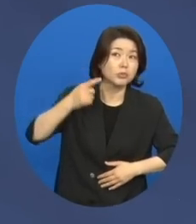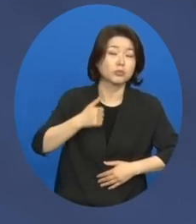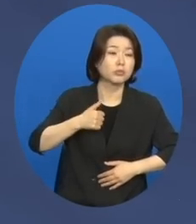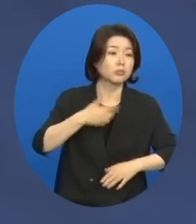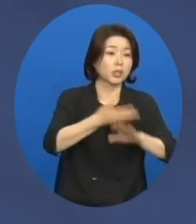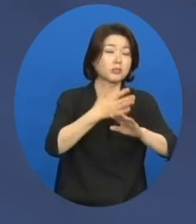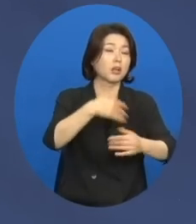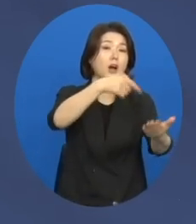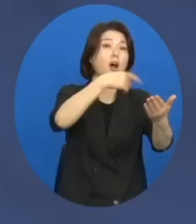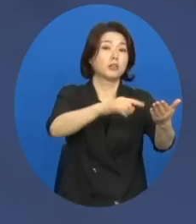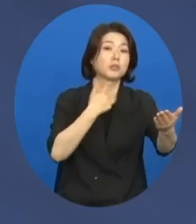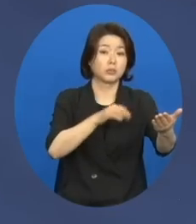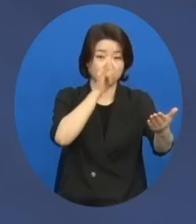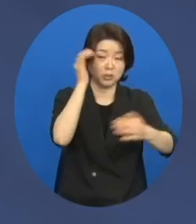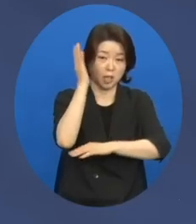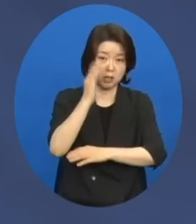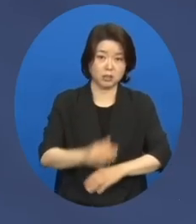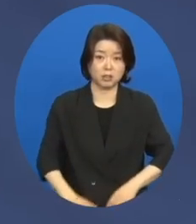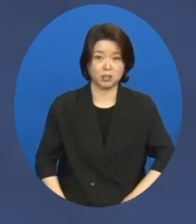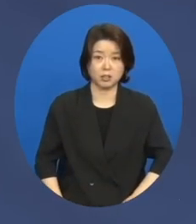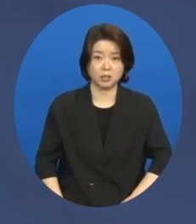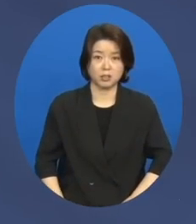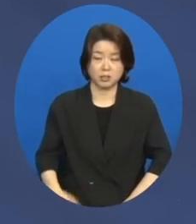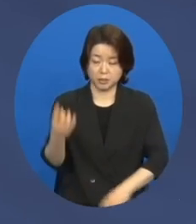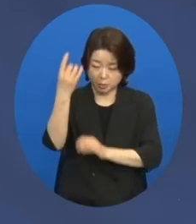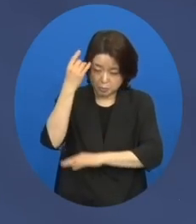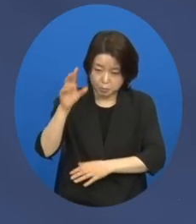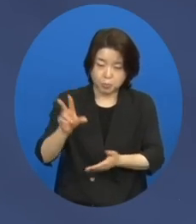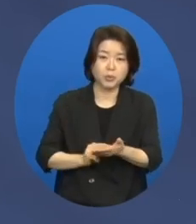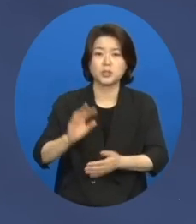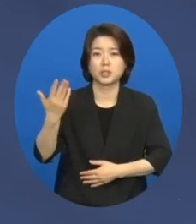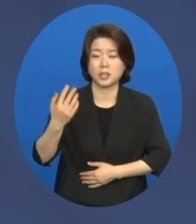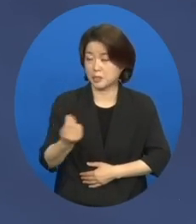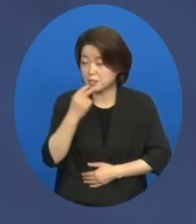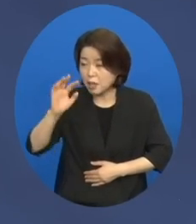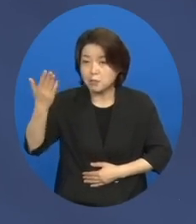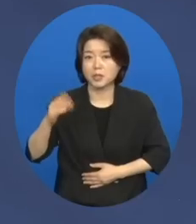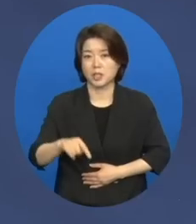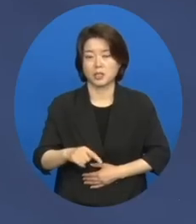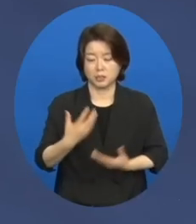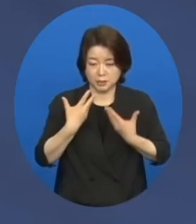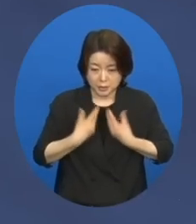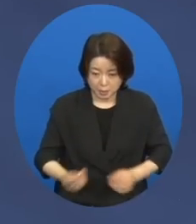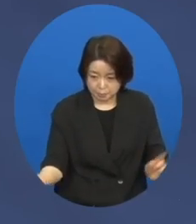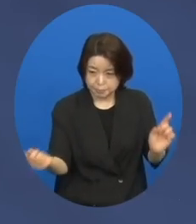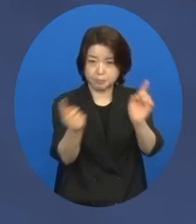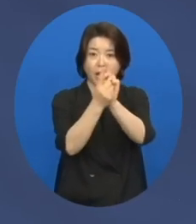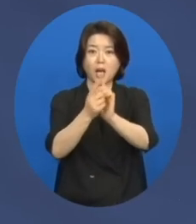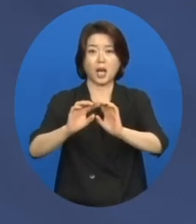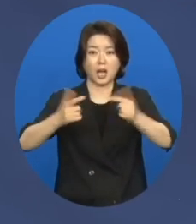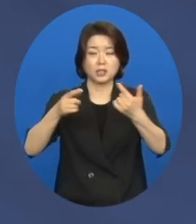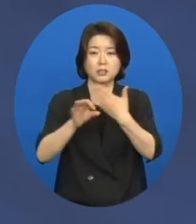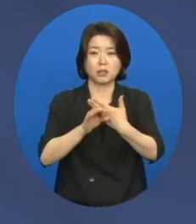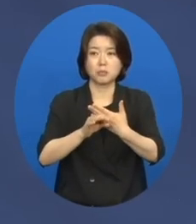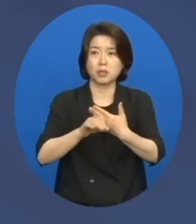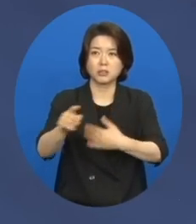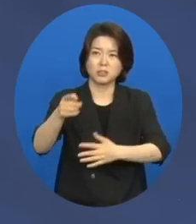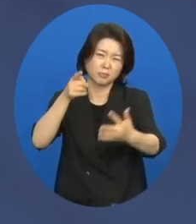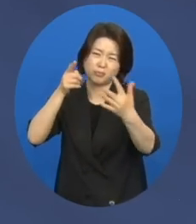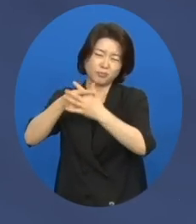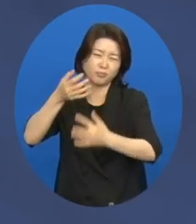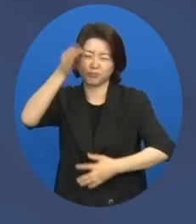얘기였어요. 근데 이게 어떻게 본질이며 이게 생명이 되는지를 그 절망이 아니었더라면 저희가 부딪힐 수가